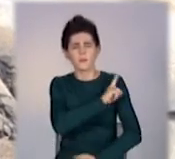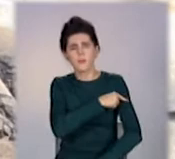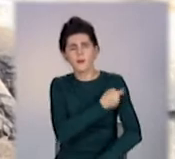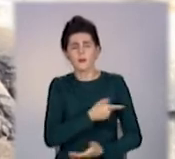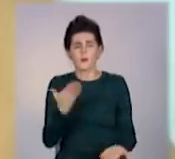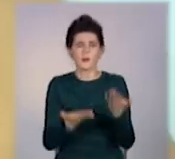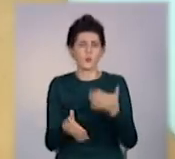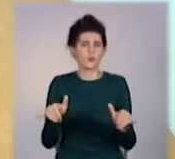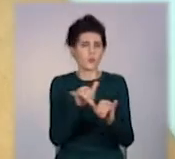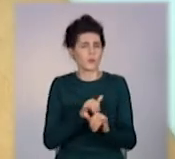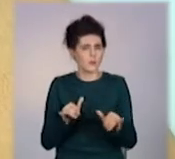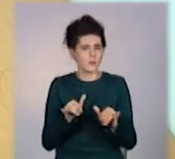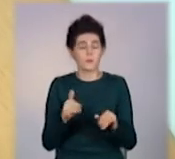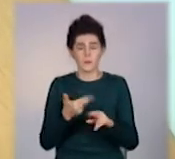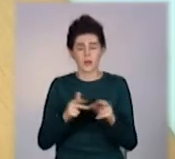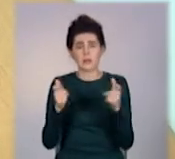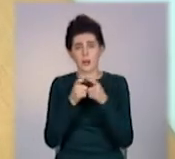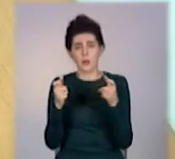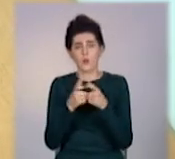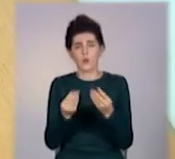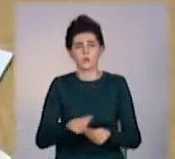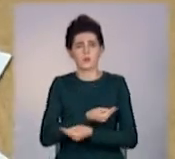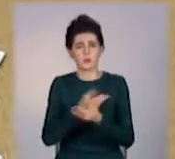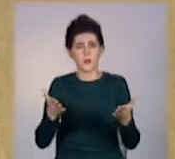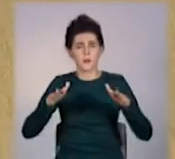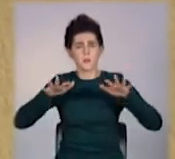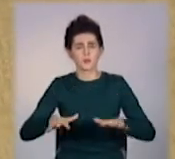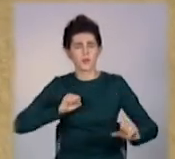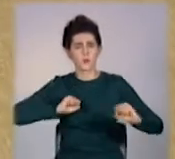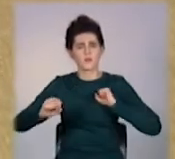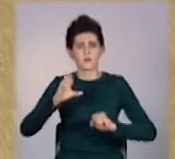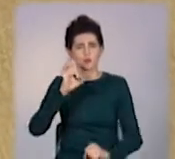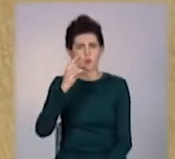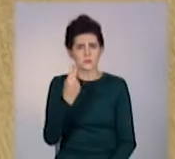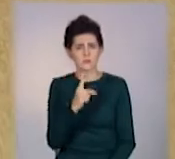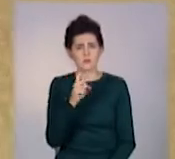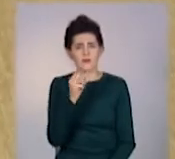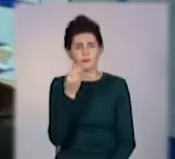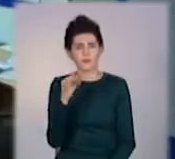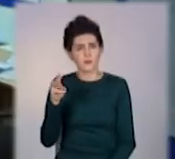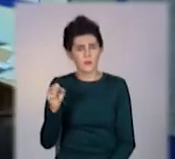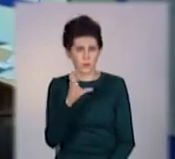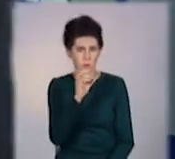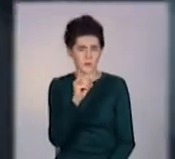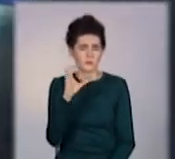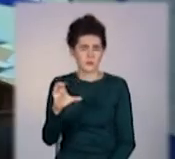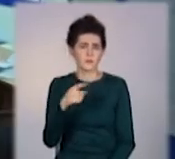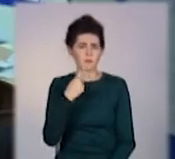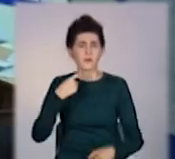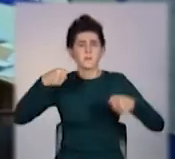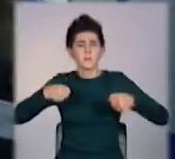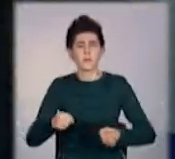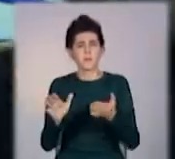куди-то з'їздити. Видають такі талони в міському управлінні соцзахисту. Фахівці запевняють, право на безкоштовний